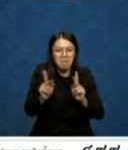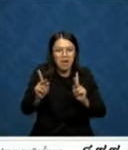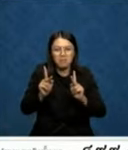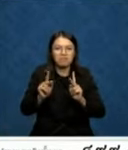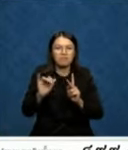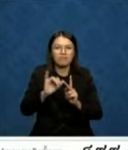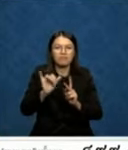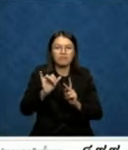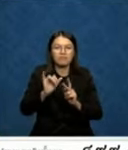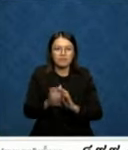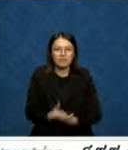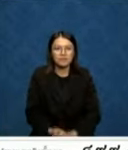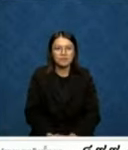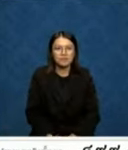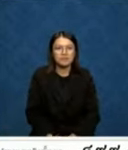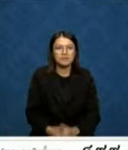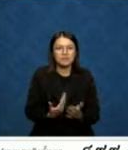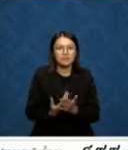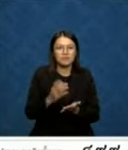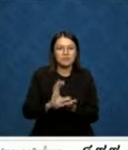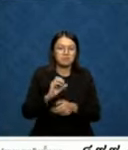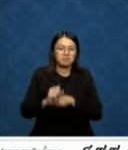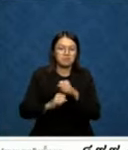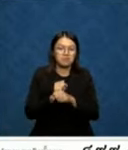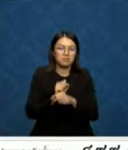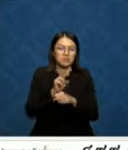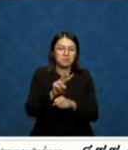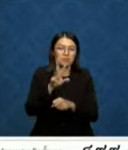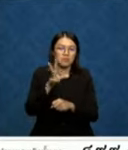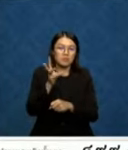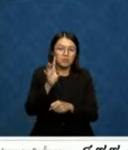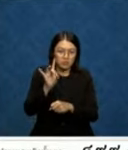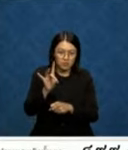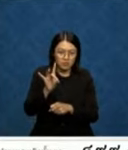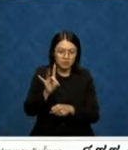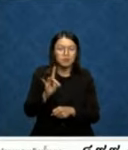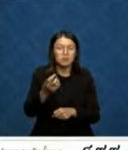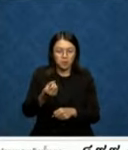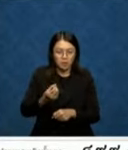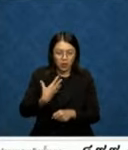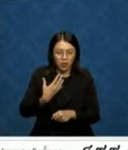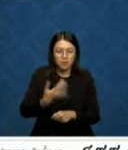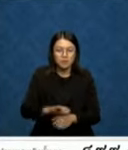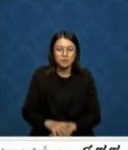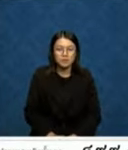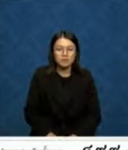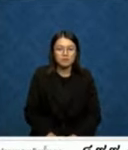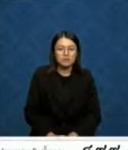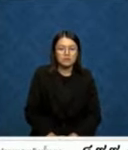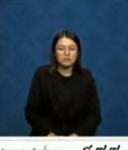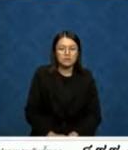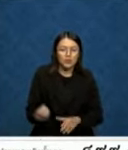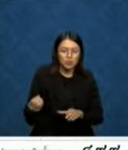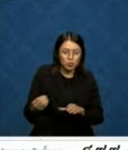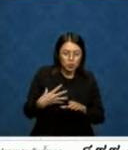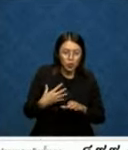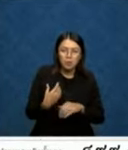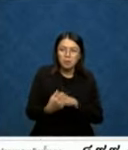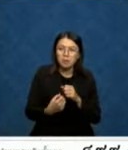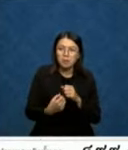การของงบประมาณรายจ่ายปี68ทั้งที่รับปากว่าจะจัดส่งมาให้ภายใน